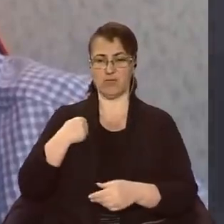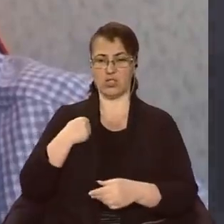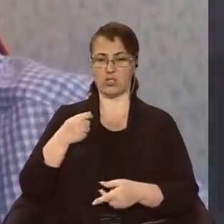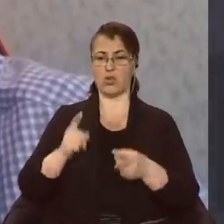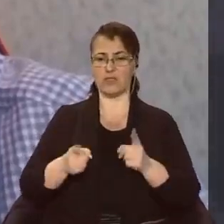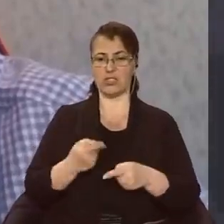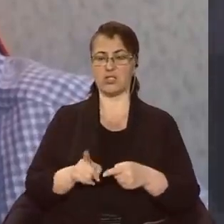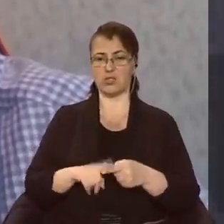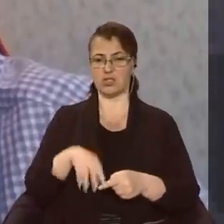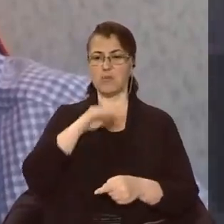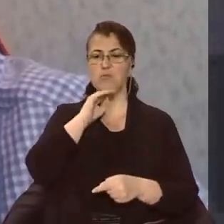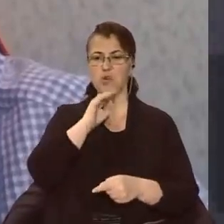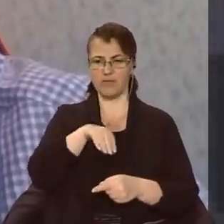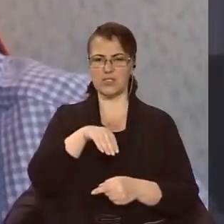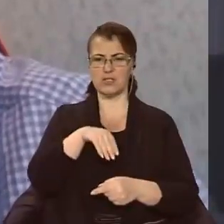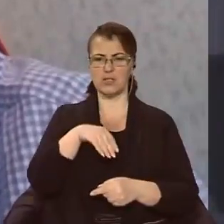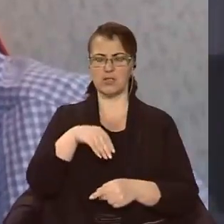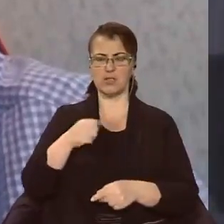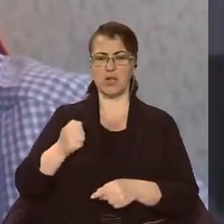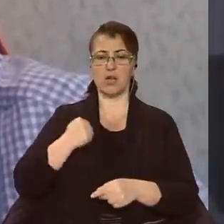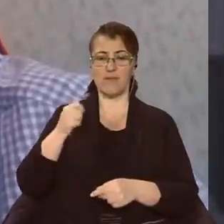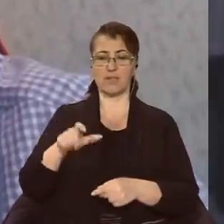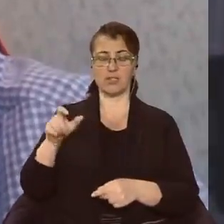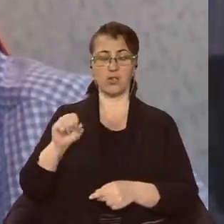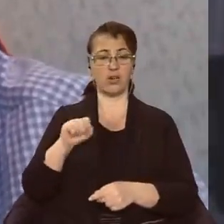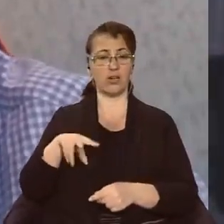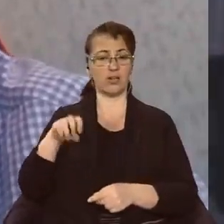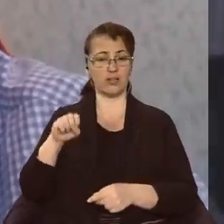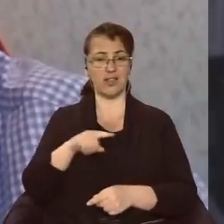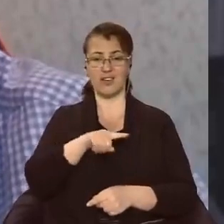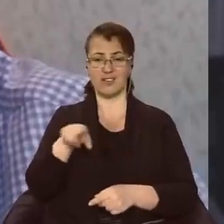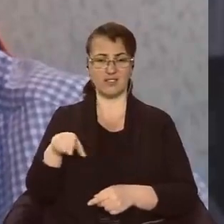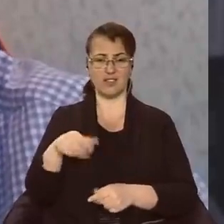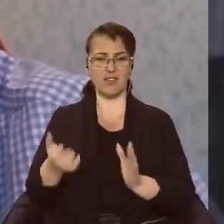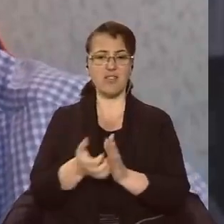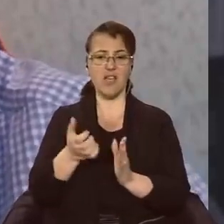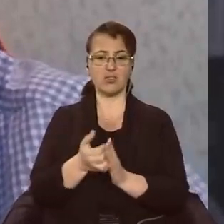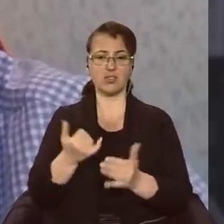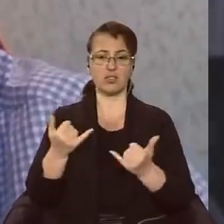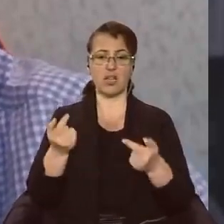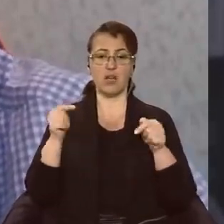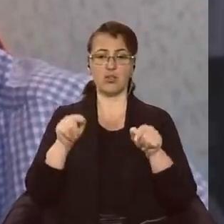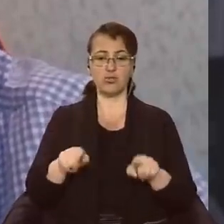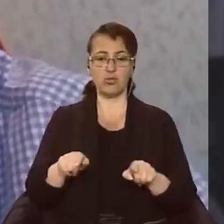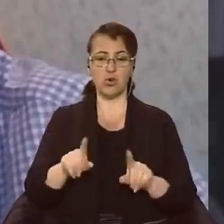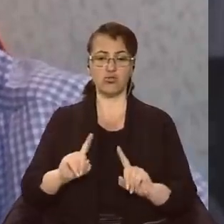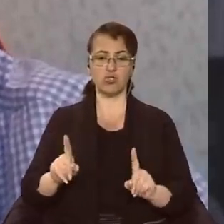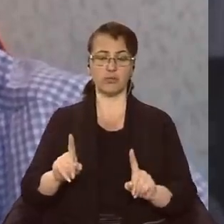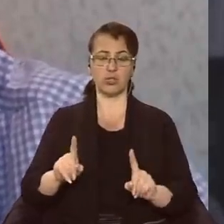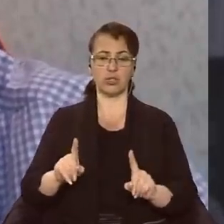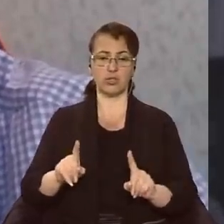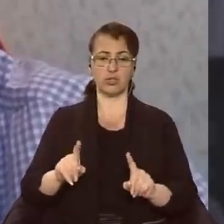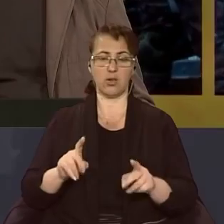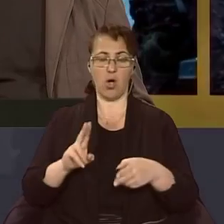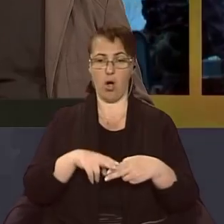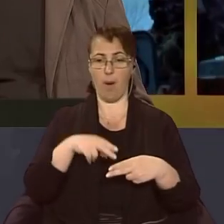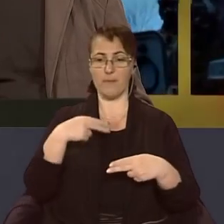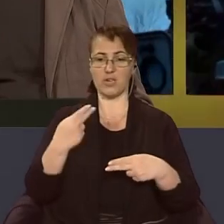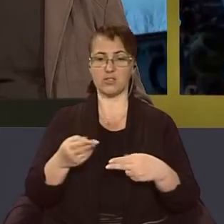це професійні військові, але їх недостатньо для того, щоб